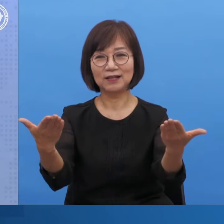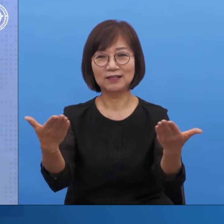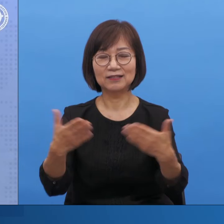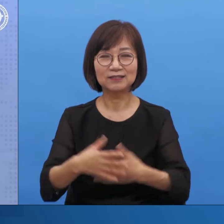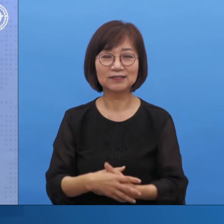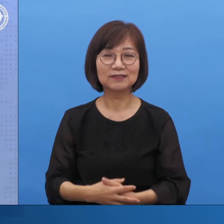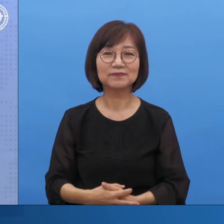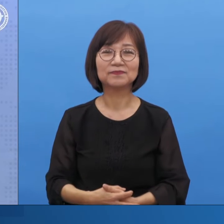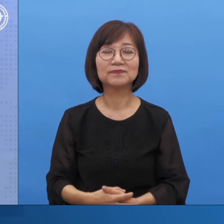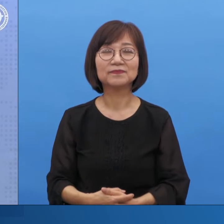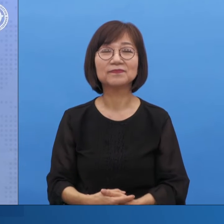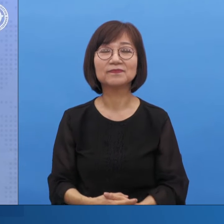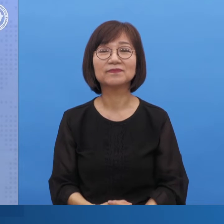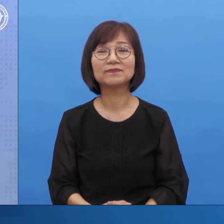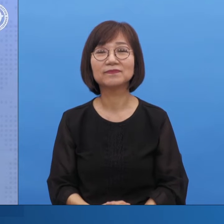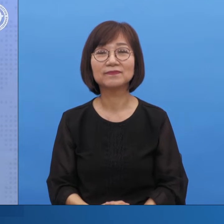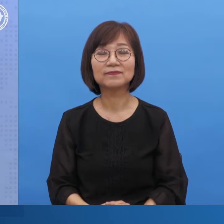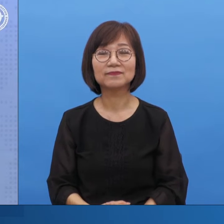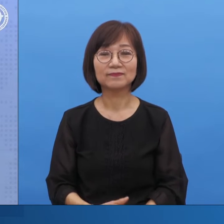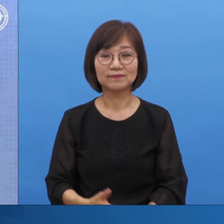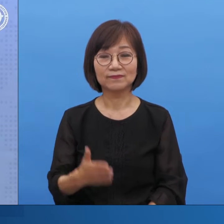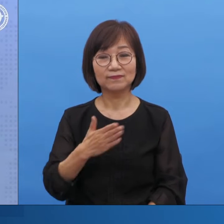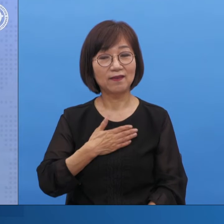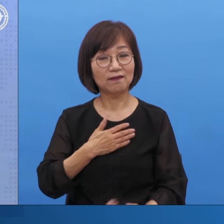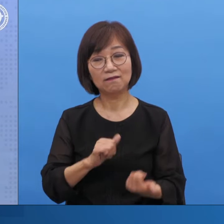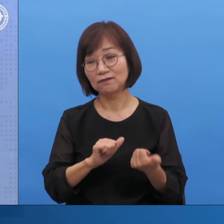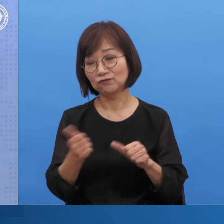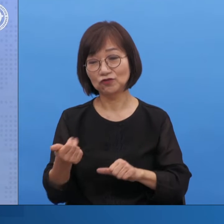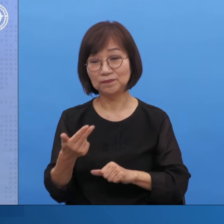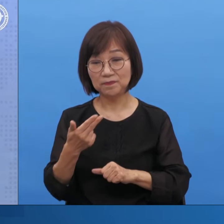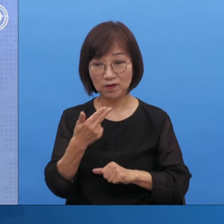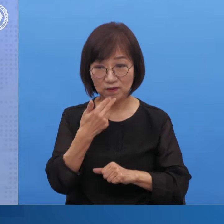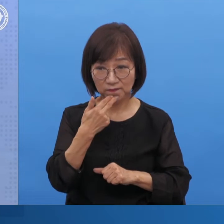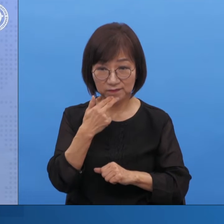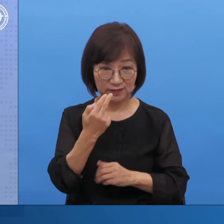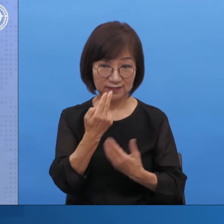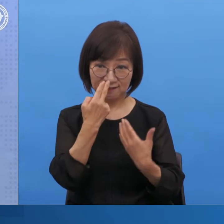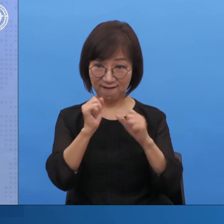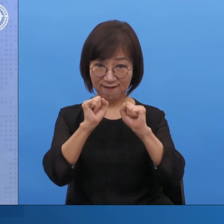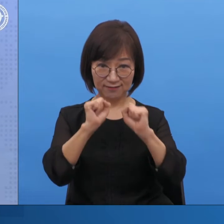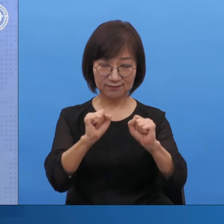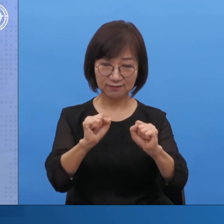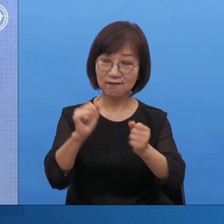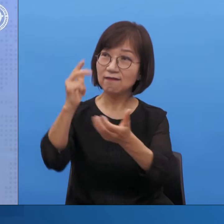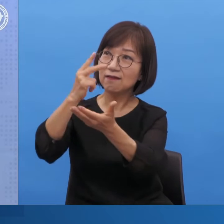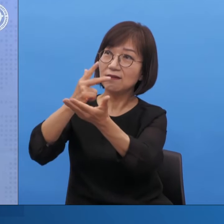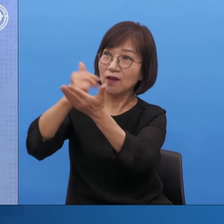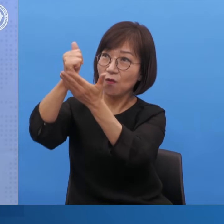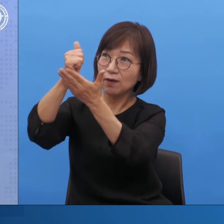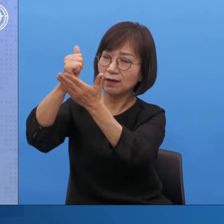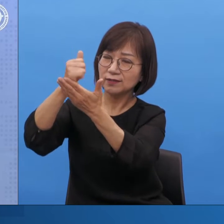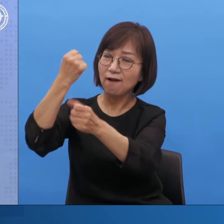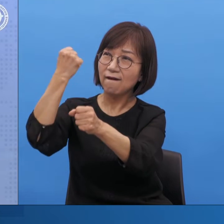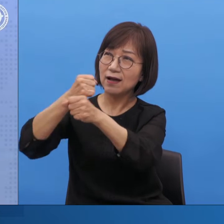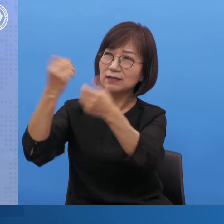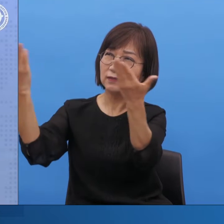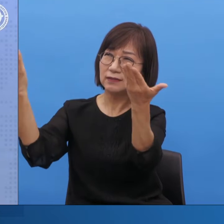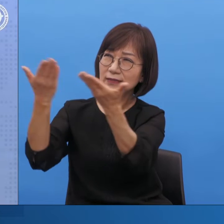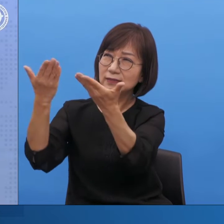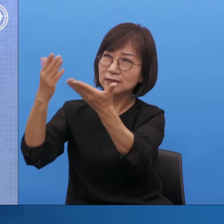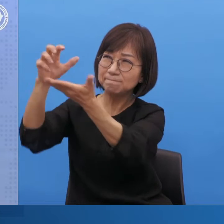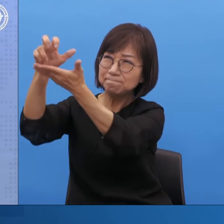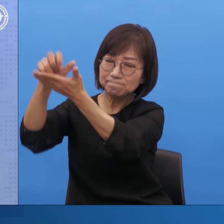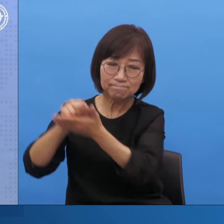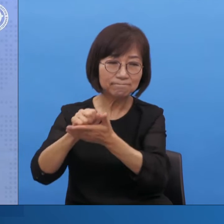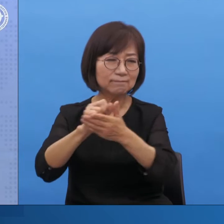valiantly. 내가 죽지 않고 살아서 여호와께서 하시는 일을 선포하리로다. I shall not die, but